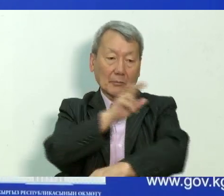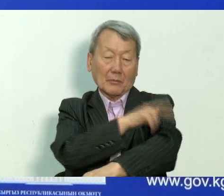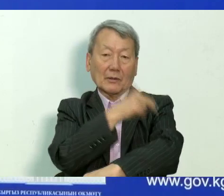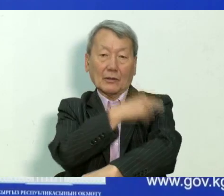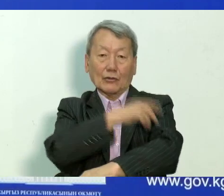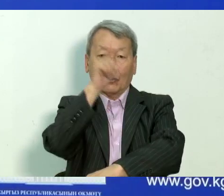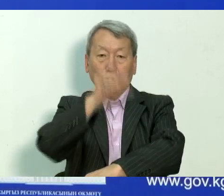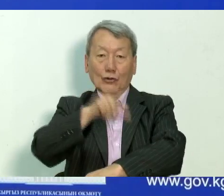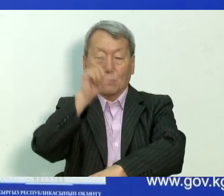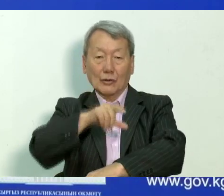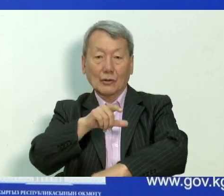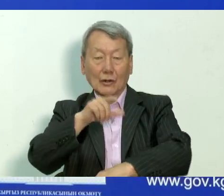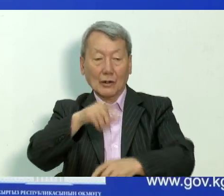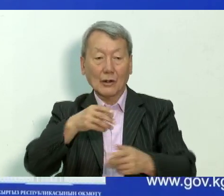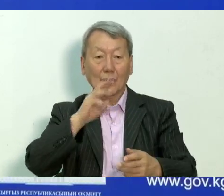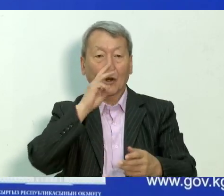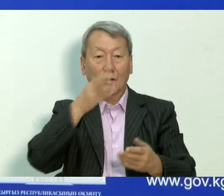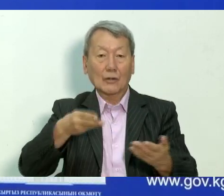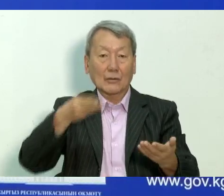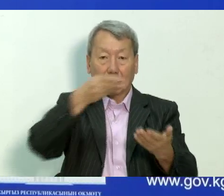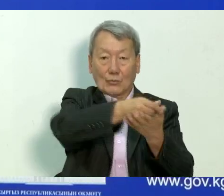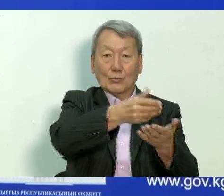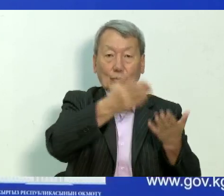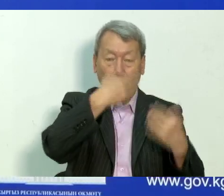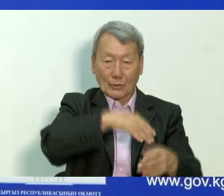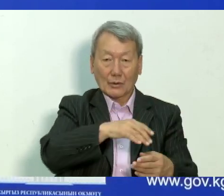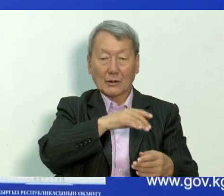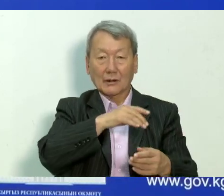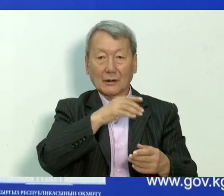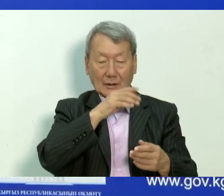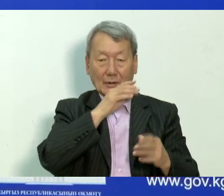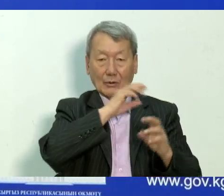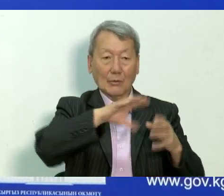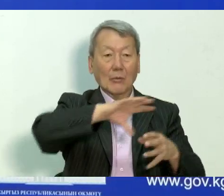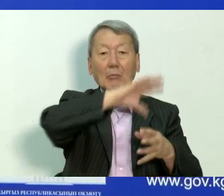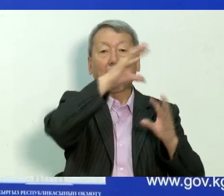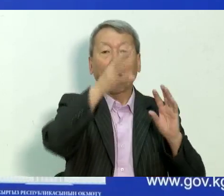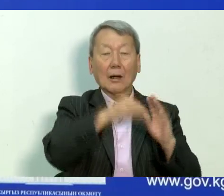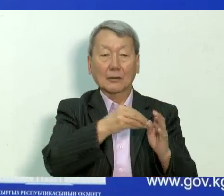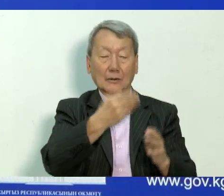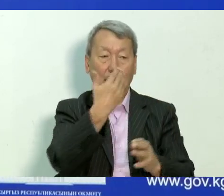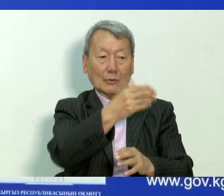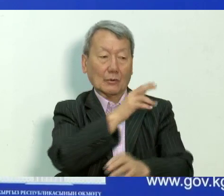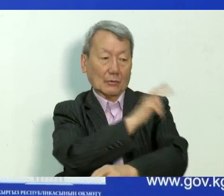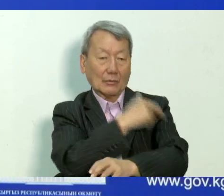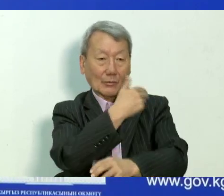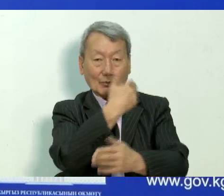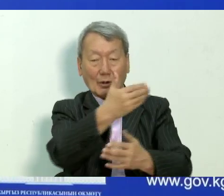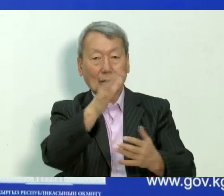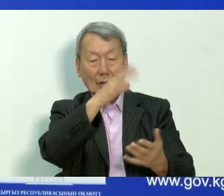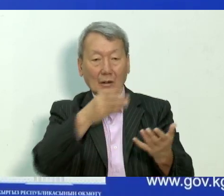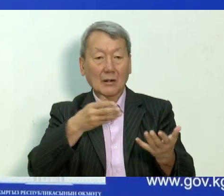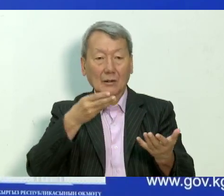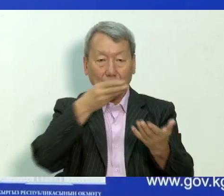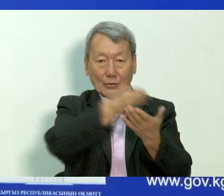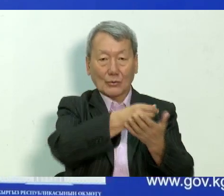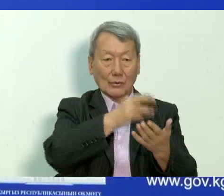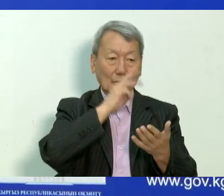медициналык кызматкерлерге компенсацияларды өз убагында төлөө менен байланышкан баардык иш чараларды толук каржылоону камсыз